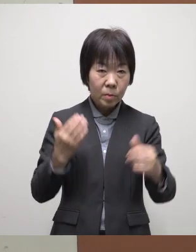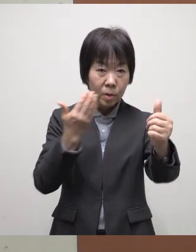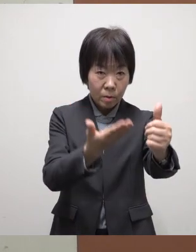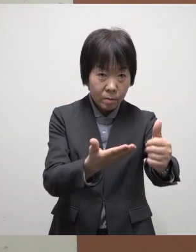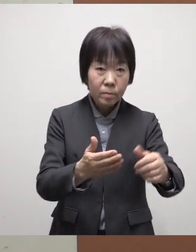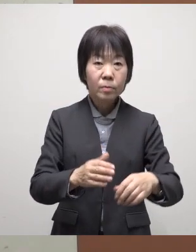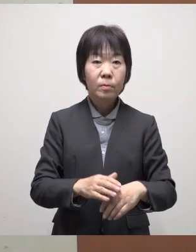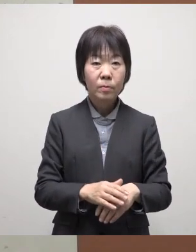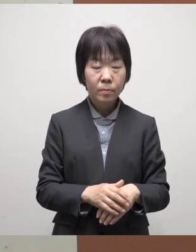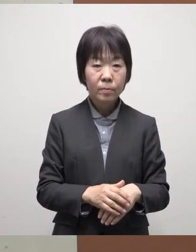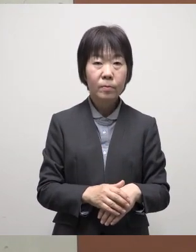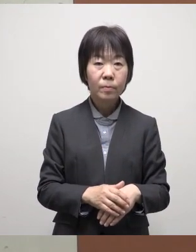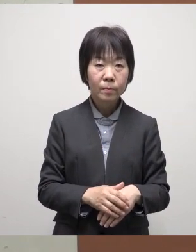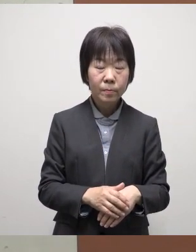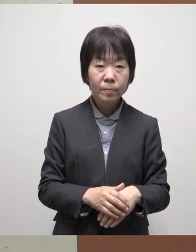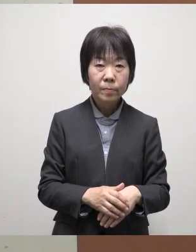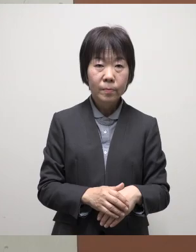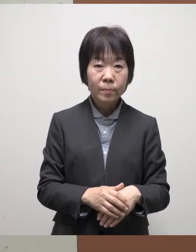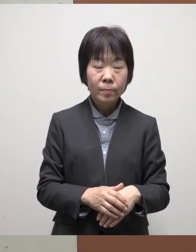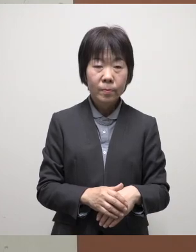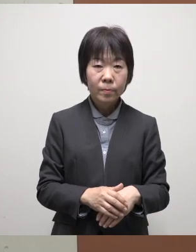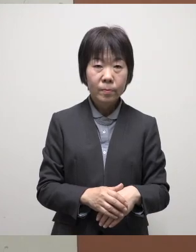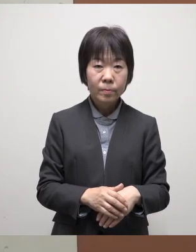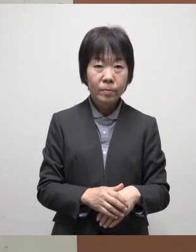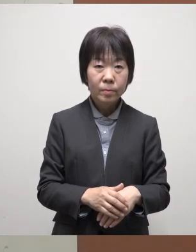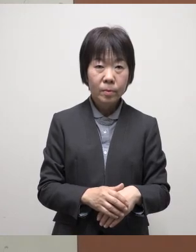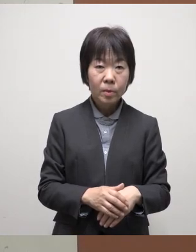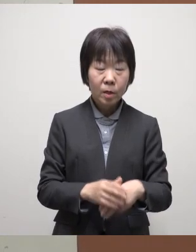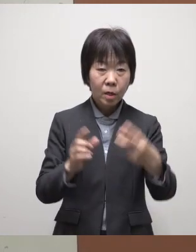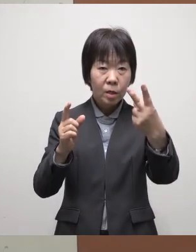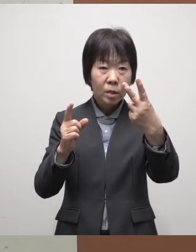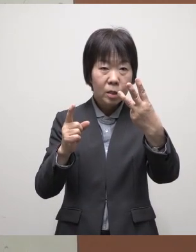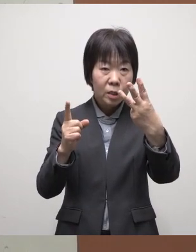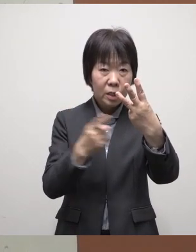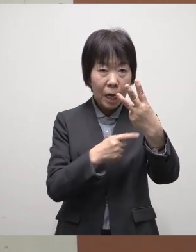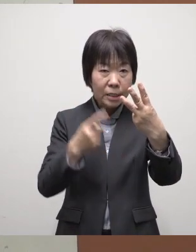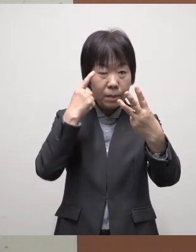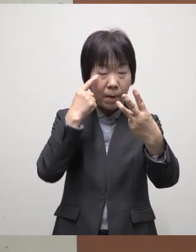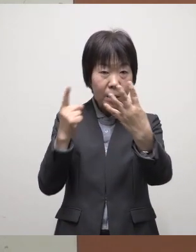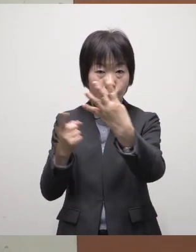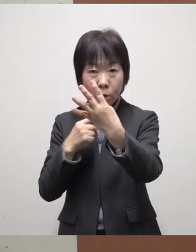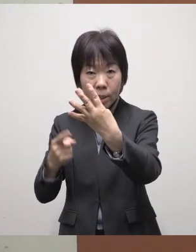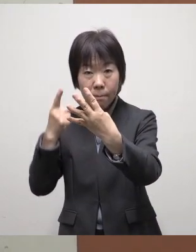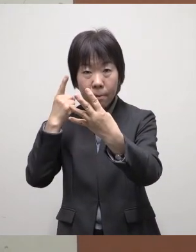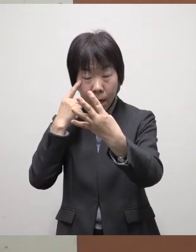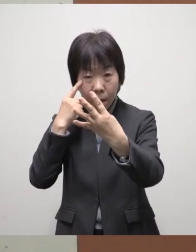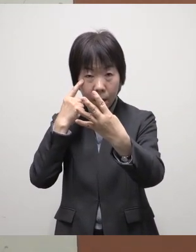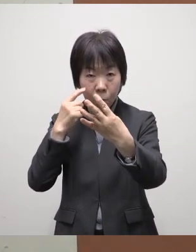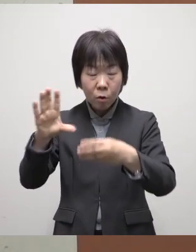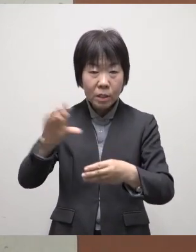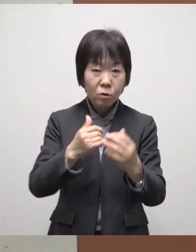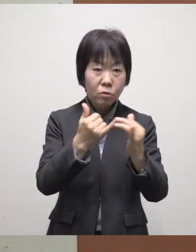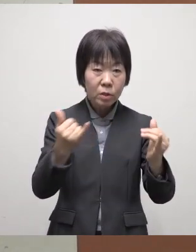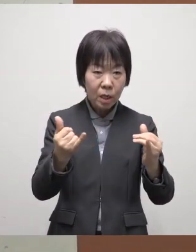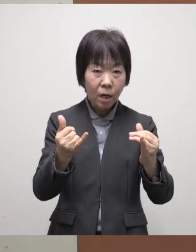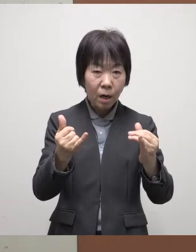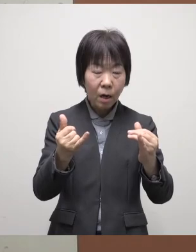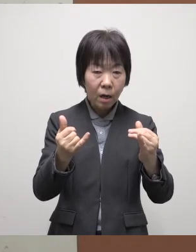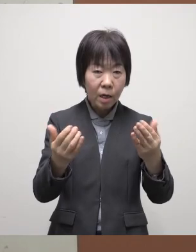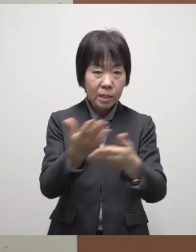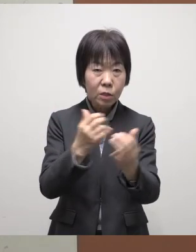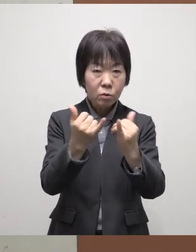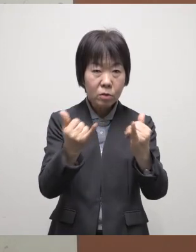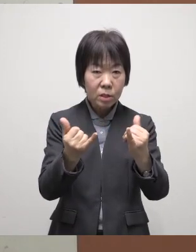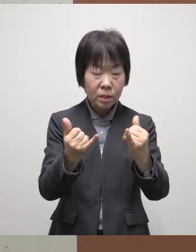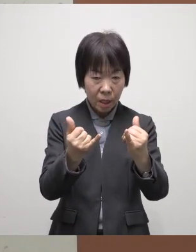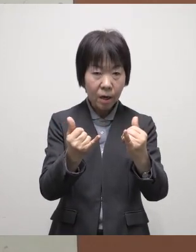入りの松尾と申しますお願いします3年目の方も4連目の方も帰国者接触さ外来